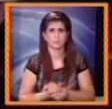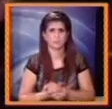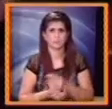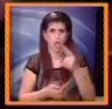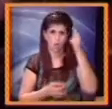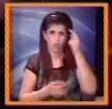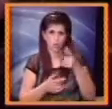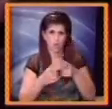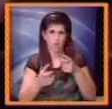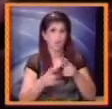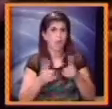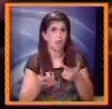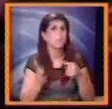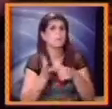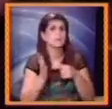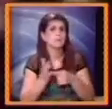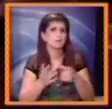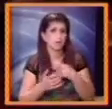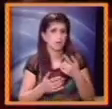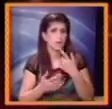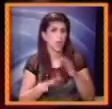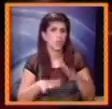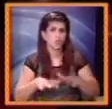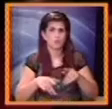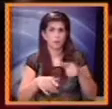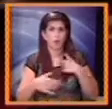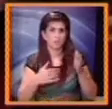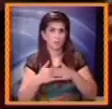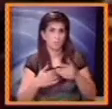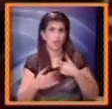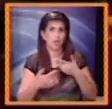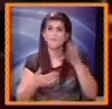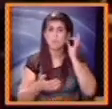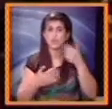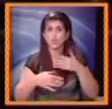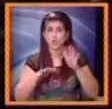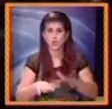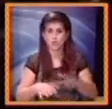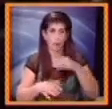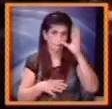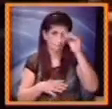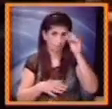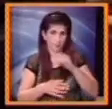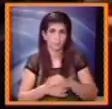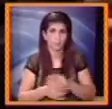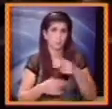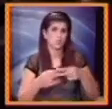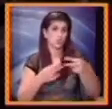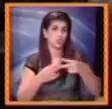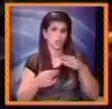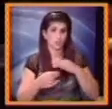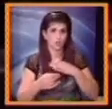של הנשק. ולמה? מה עשית? וואלה, היינו יושבים פה. אני והבת והבן והשכן